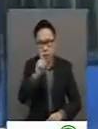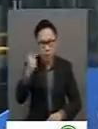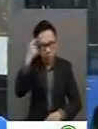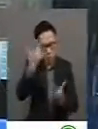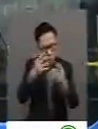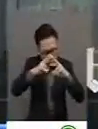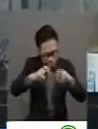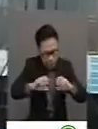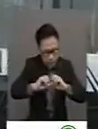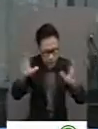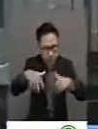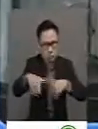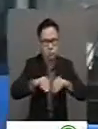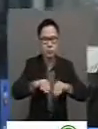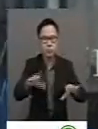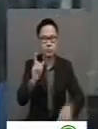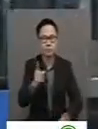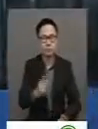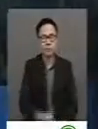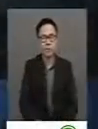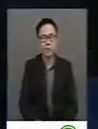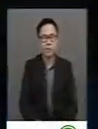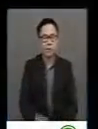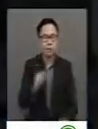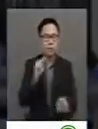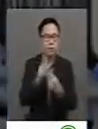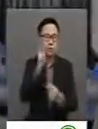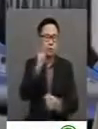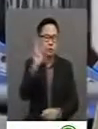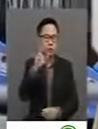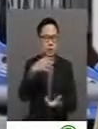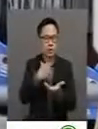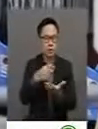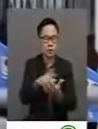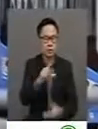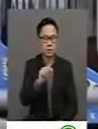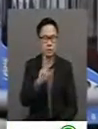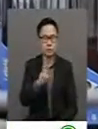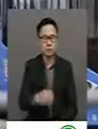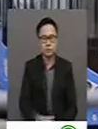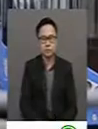ดโปงต่อสาธารณชนพิกัดข่าวหนาว26รายงาน